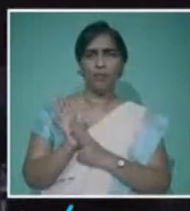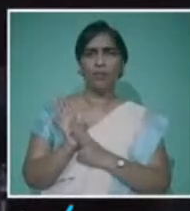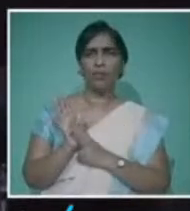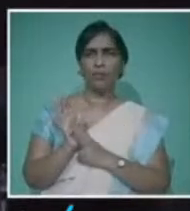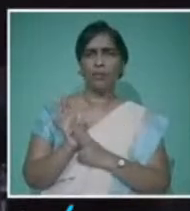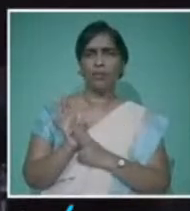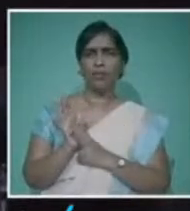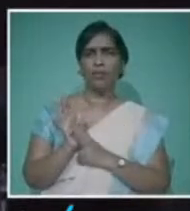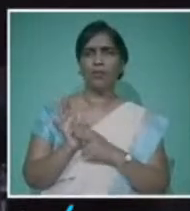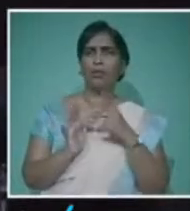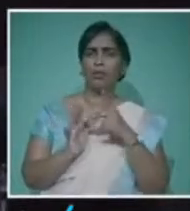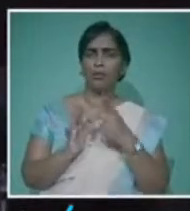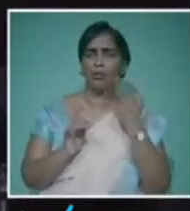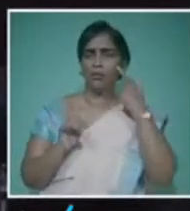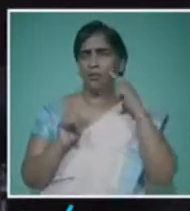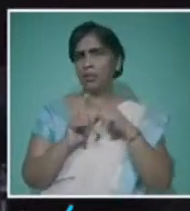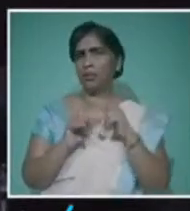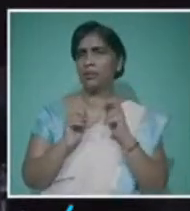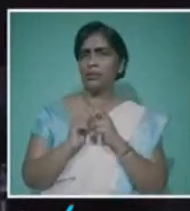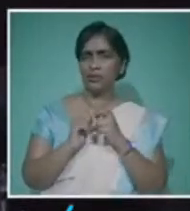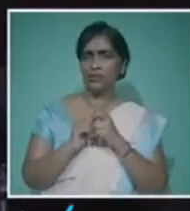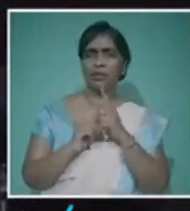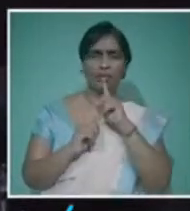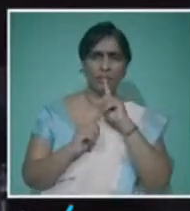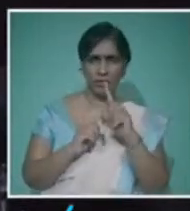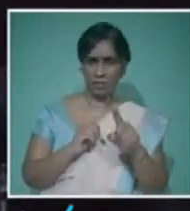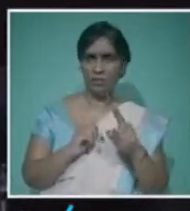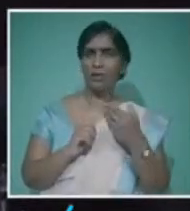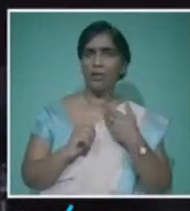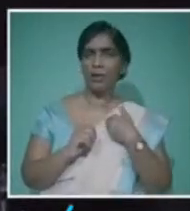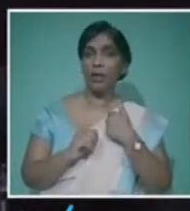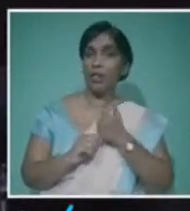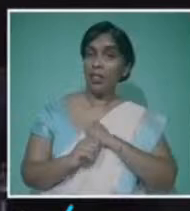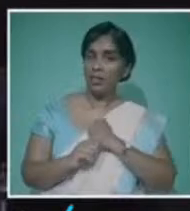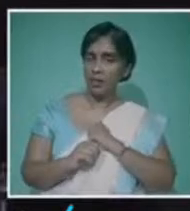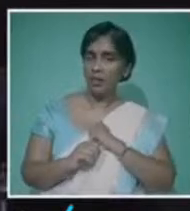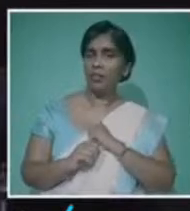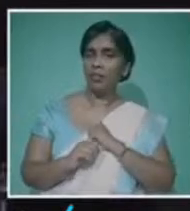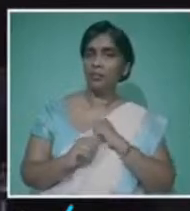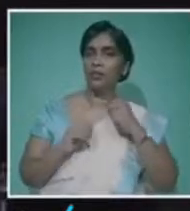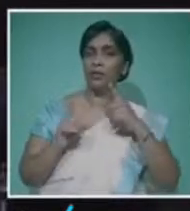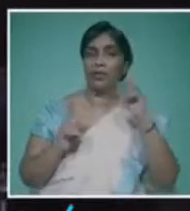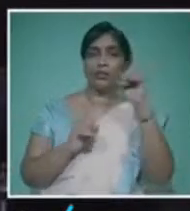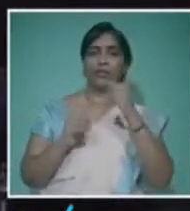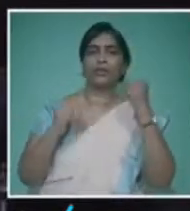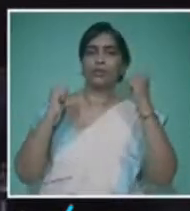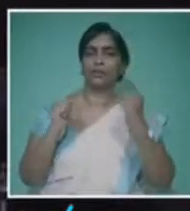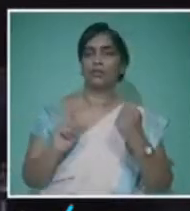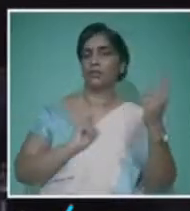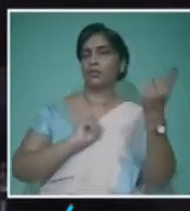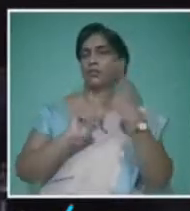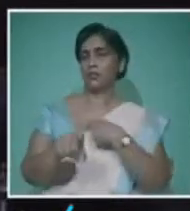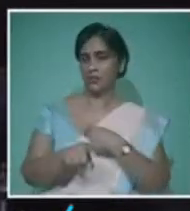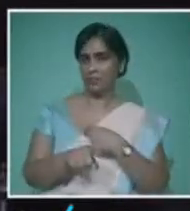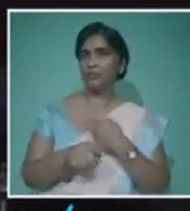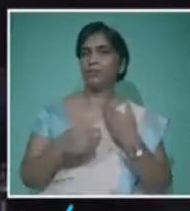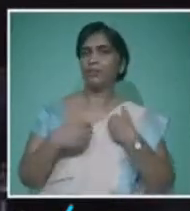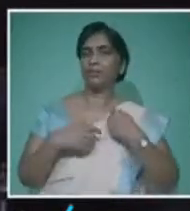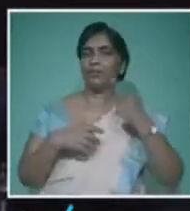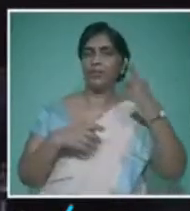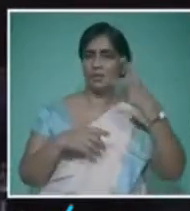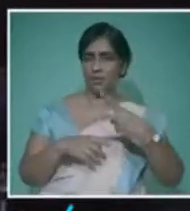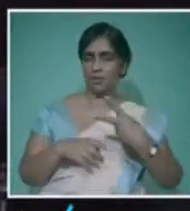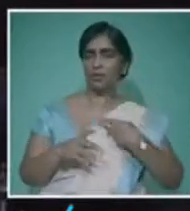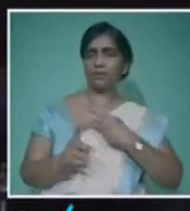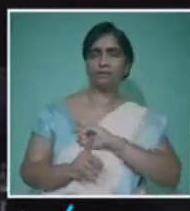එතුමාට බලපාන යම්කිසි කාරණයක් ගැන මට කියලා මගේ කැමැත්ත ඇතුව එතුමා මේ පළවෙනි ආසනේ ගත්තා. ඊට පස්සේ දෙවෙනියට